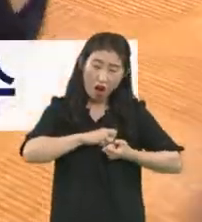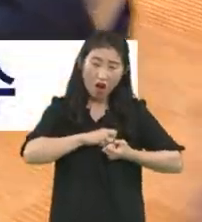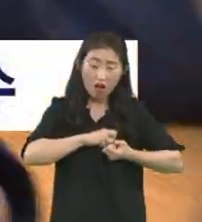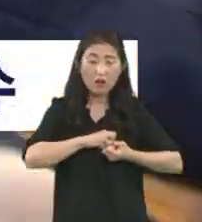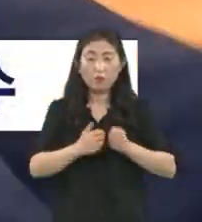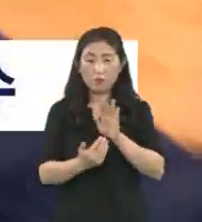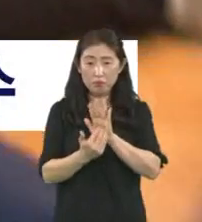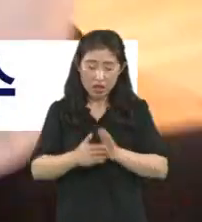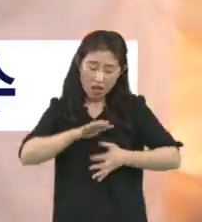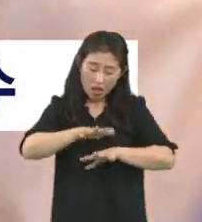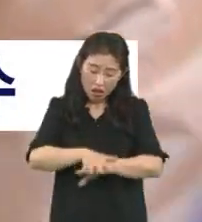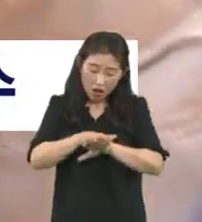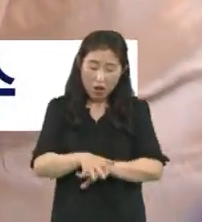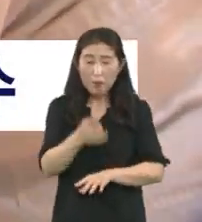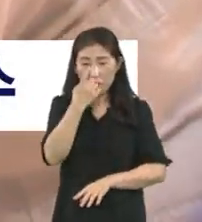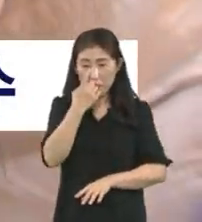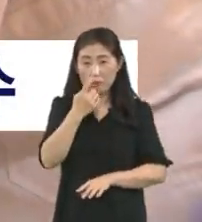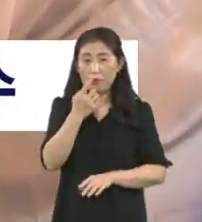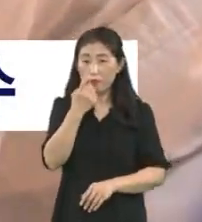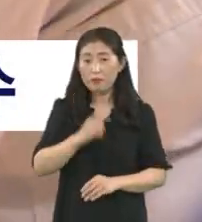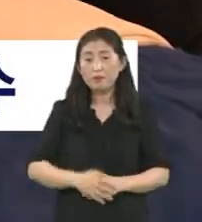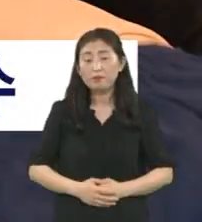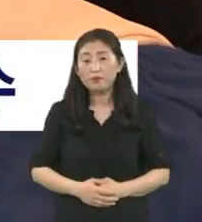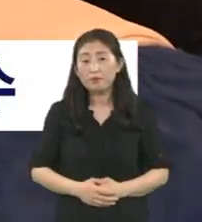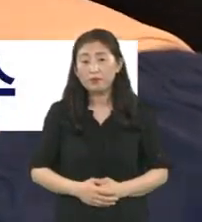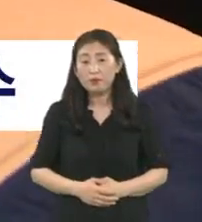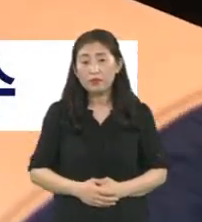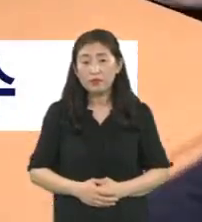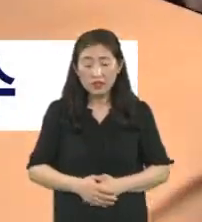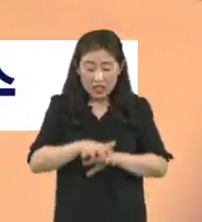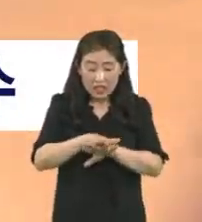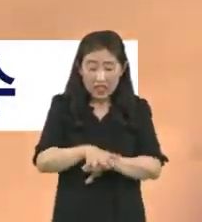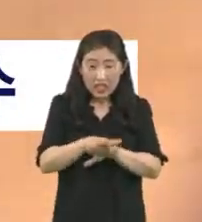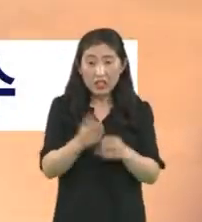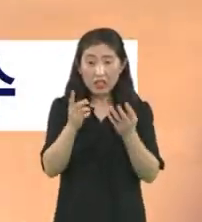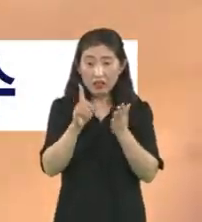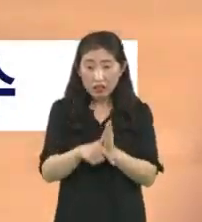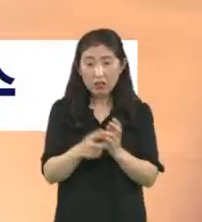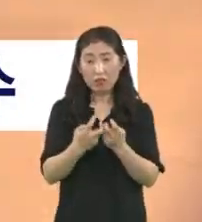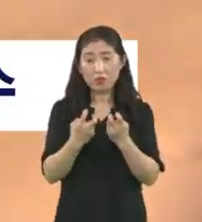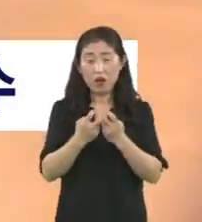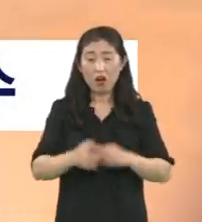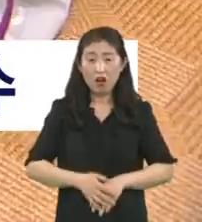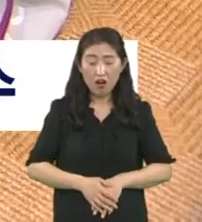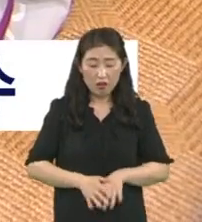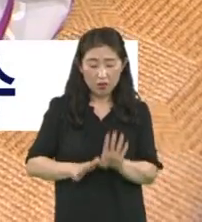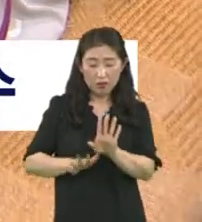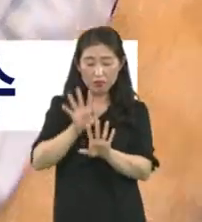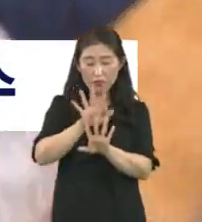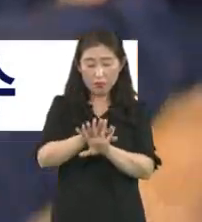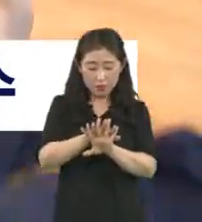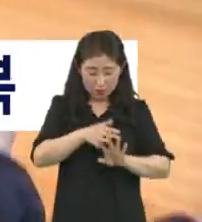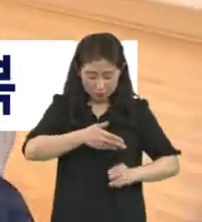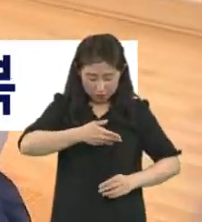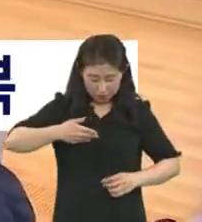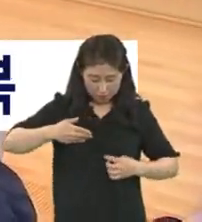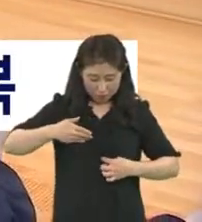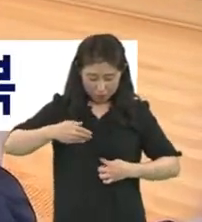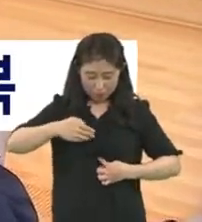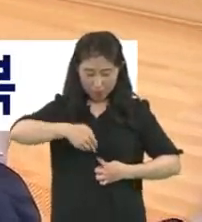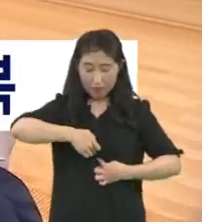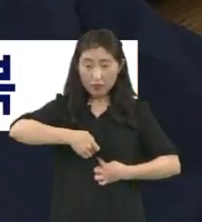대비해 심폐소생술을 익혀두는 것도 좋습니다. 심폐소생술을 할 때는 포갠손을 환자의 명치 바로 윗부분에